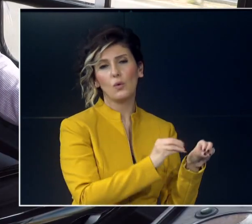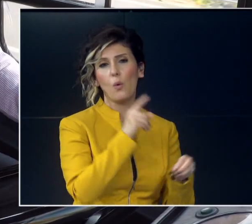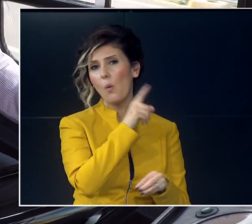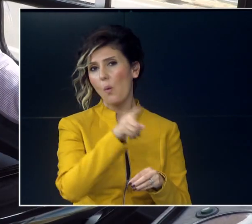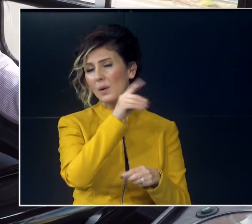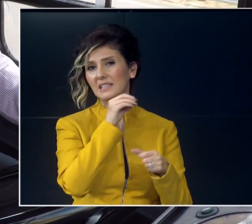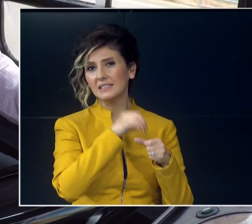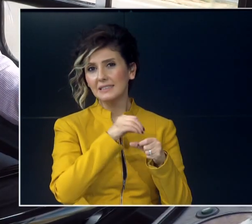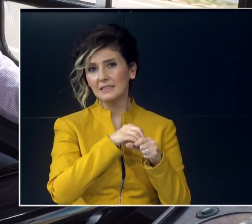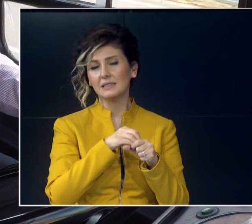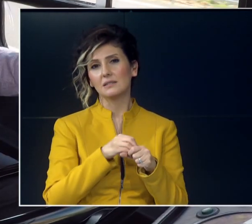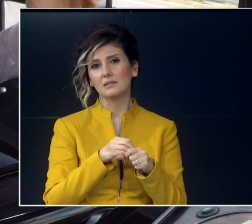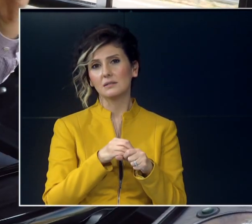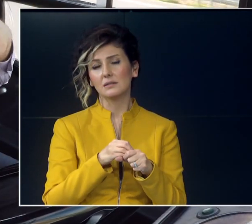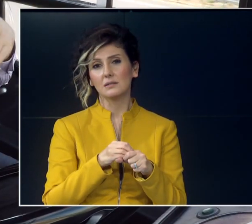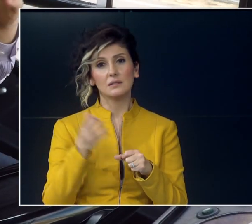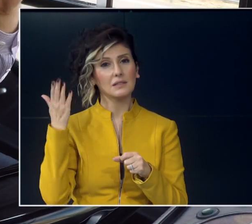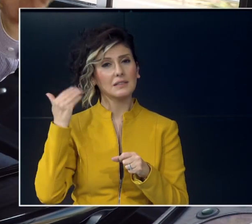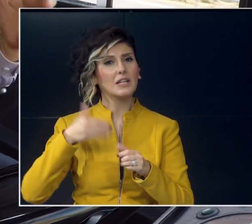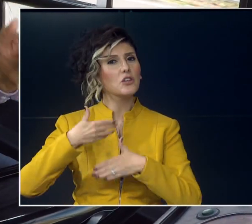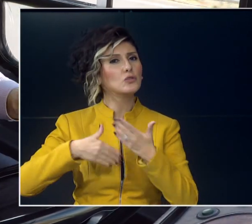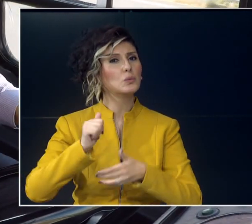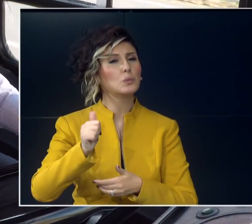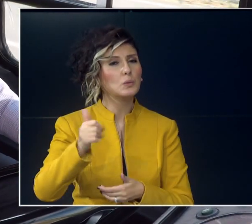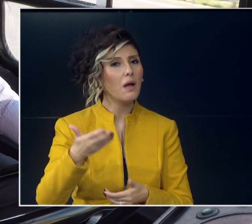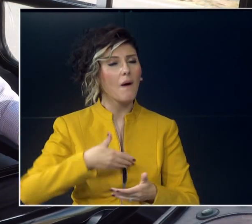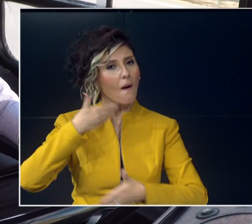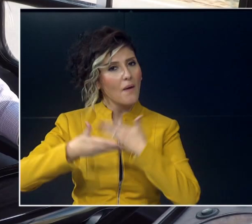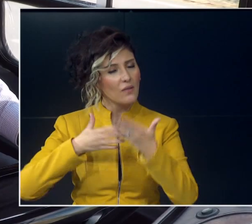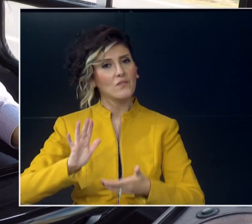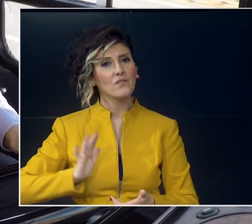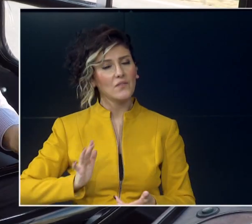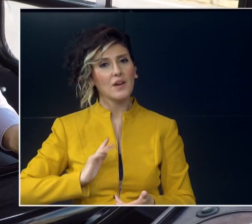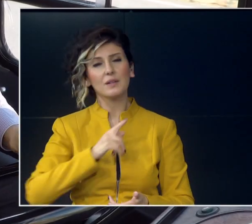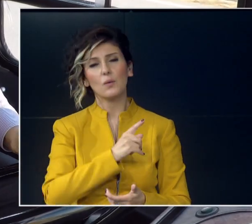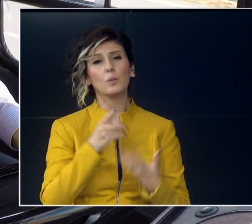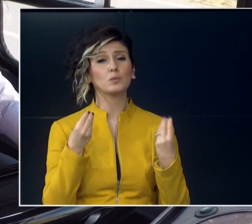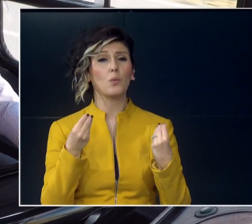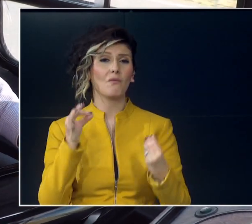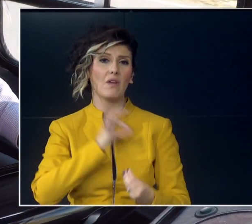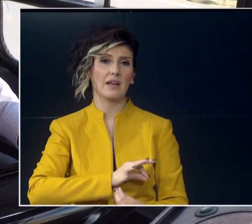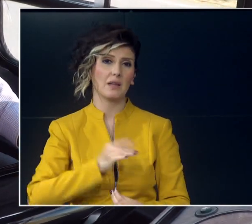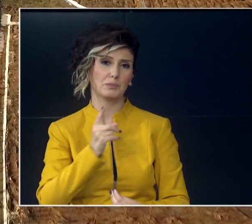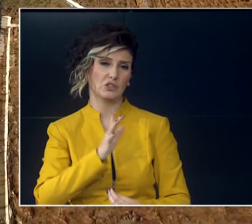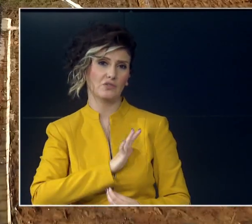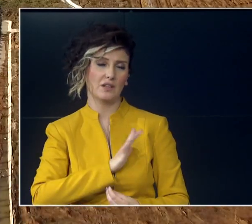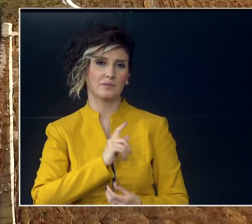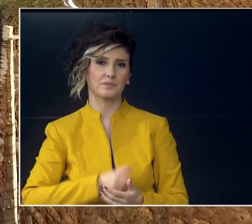Oralarda geçen günlerimizi onlara anlatırım. O çok faydalı bir şey.